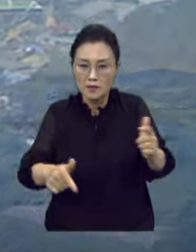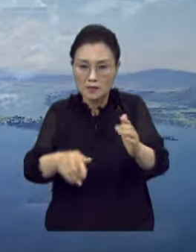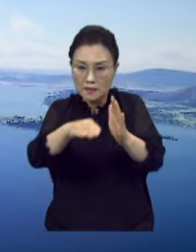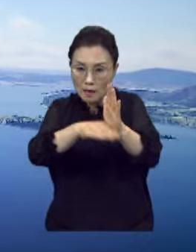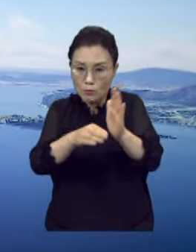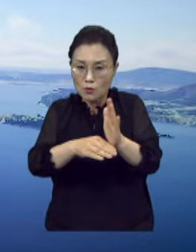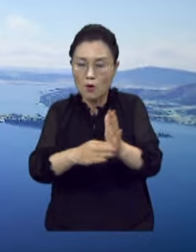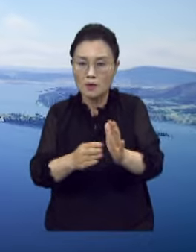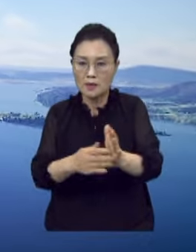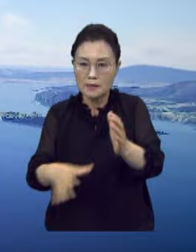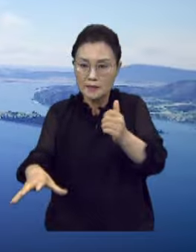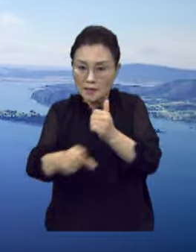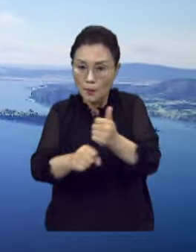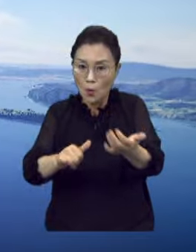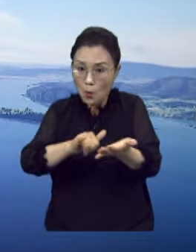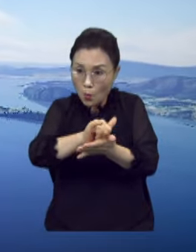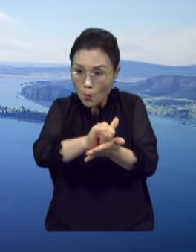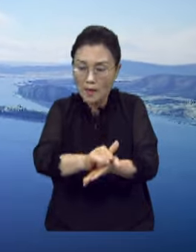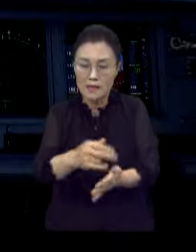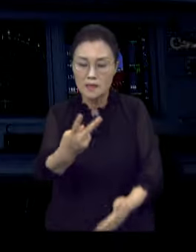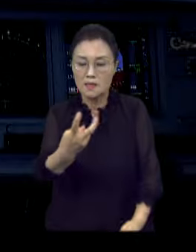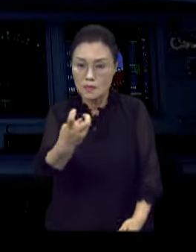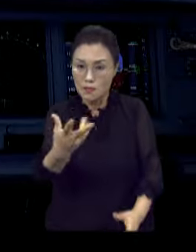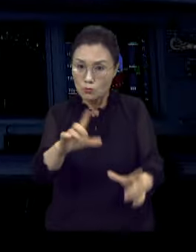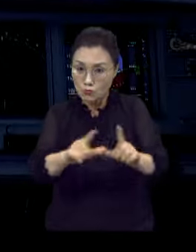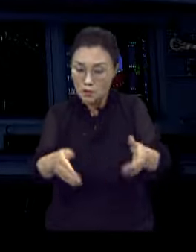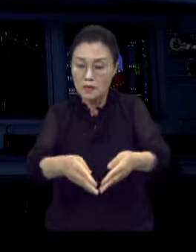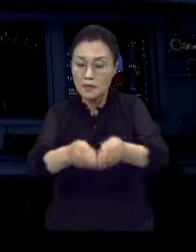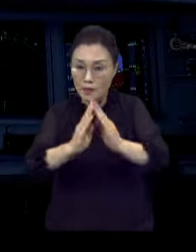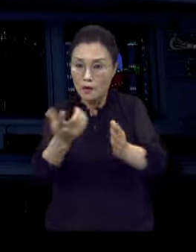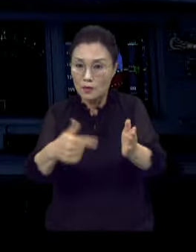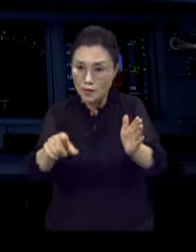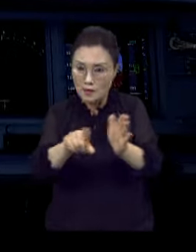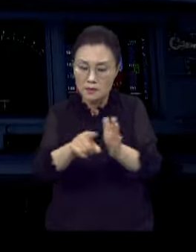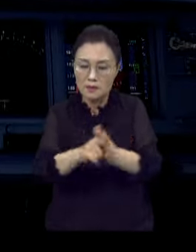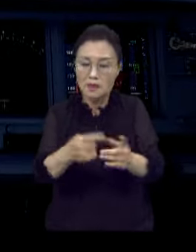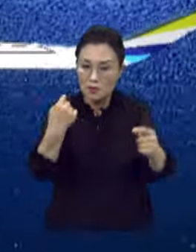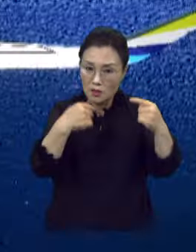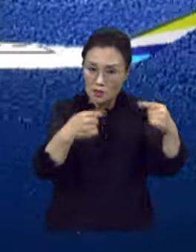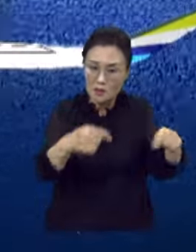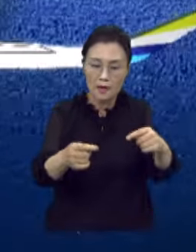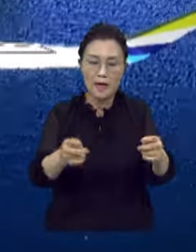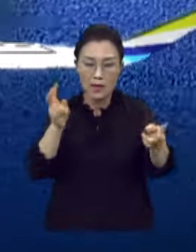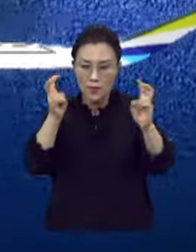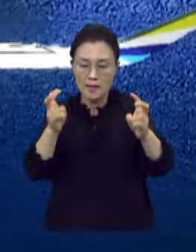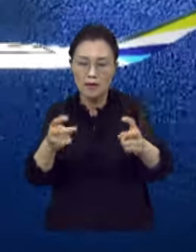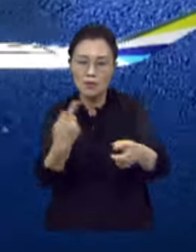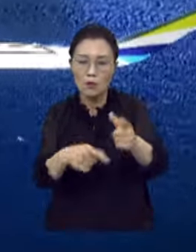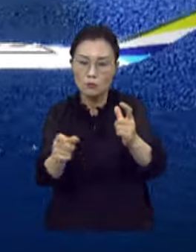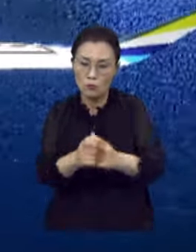위해서는 지역 정치권 상공계 등이 더 힘을 모아야 한다는 지적입니다 k 김입니다